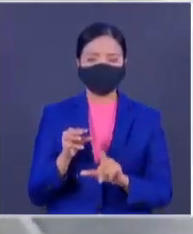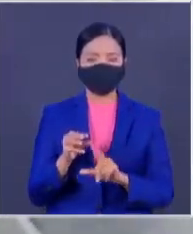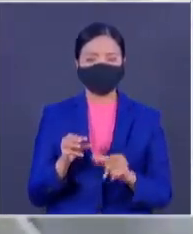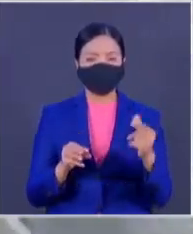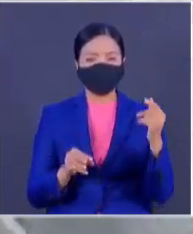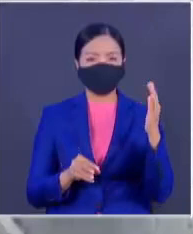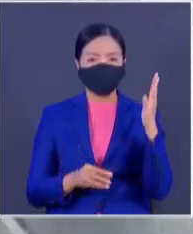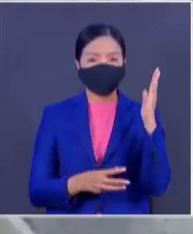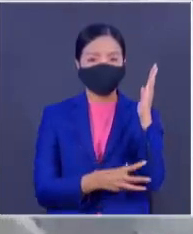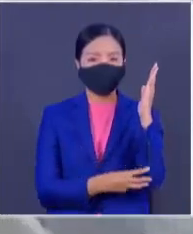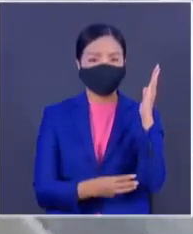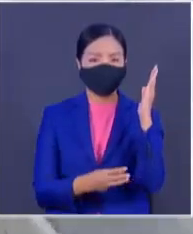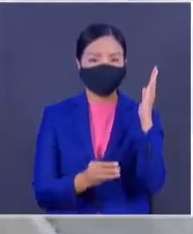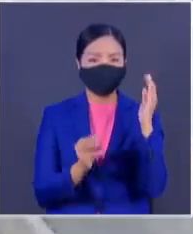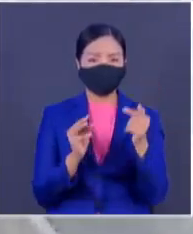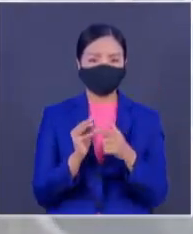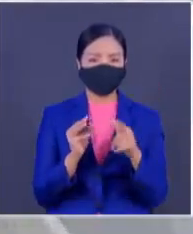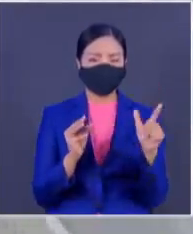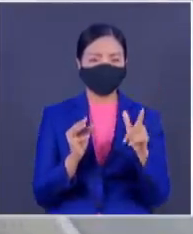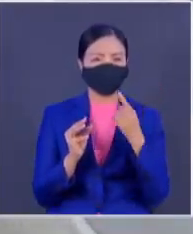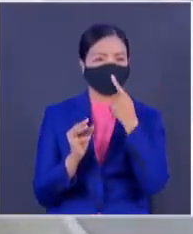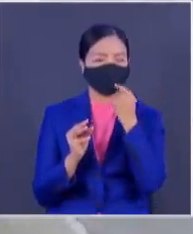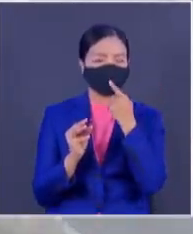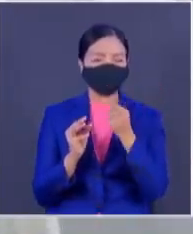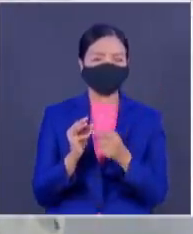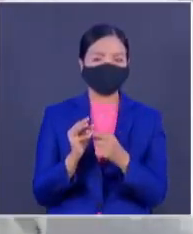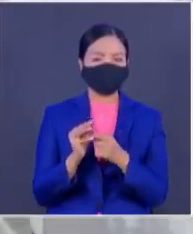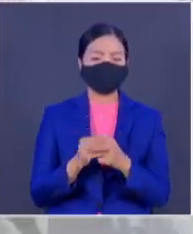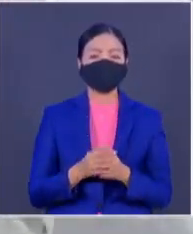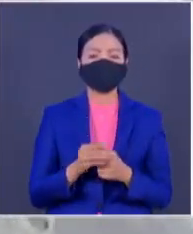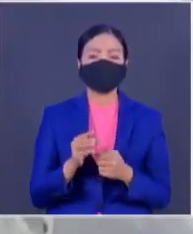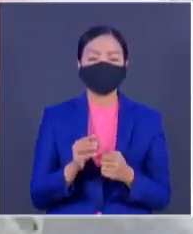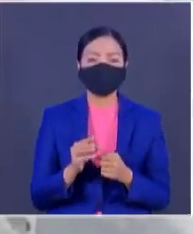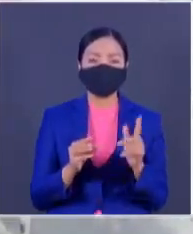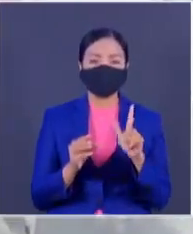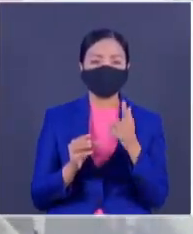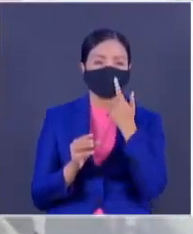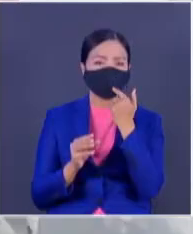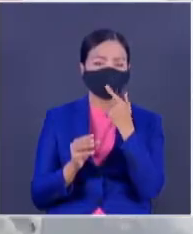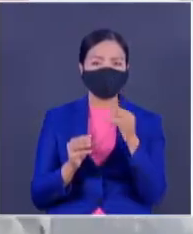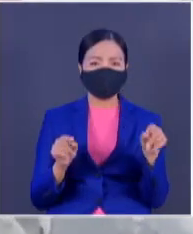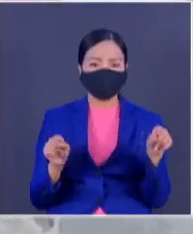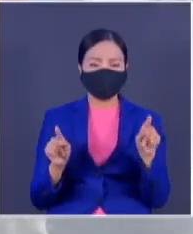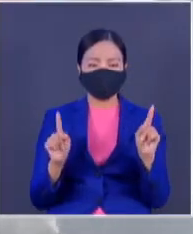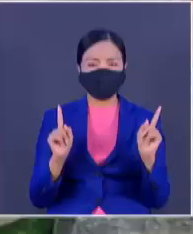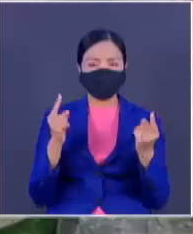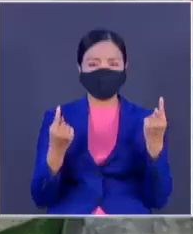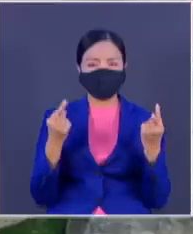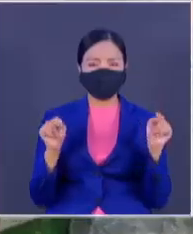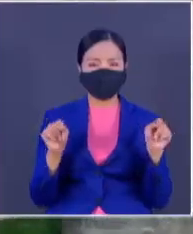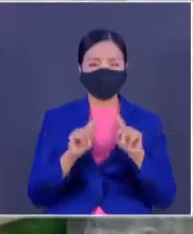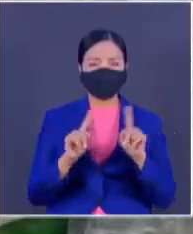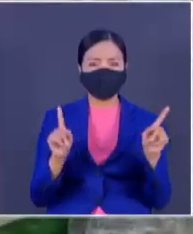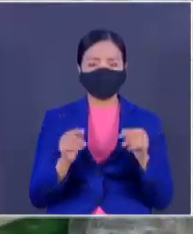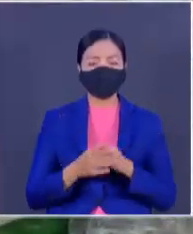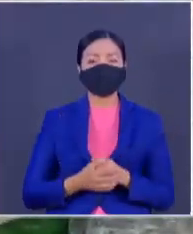อันนี้เหลืองแดงมากเลยอันนี้ตัวนี้ ออกแดงๆเนาะนี่แหละครับท่านผู้ชม อันนี้ชาวบ้าน